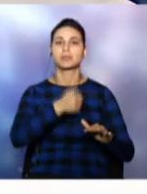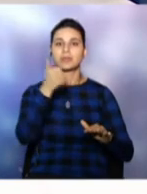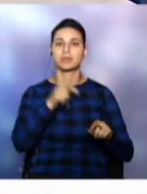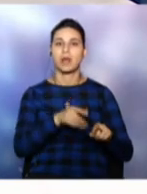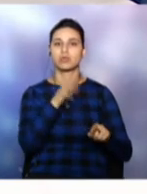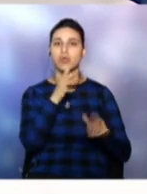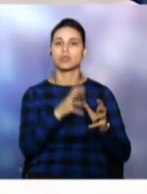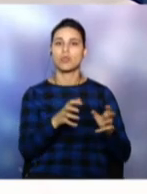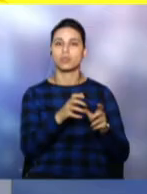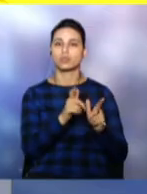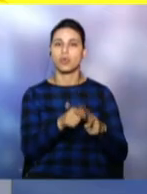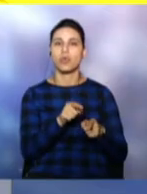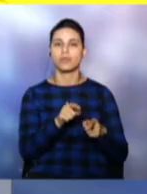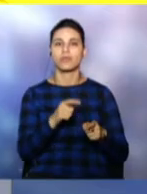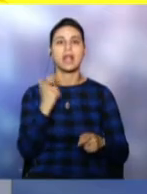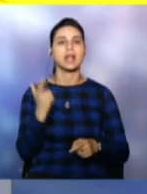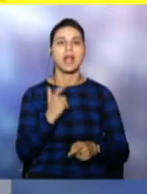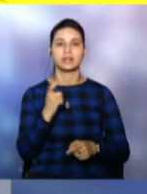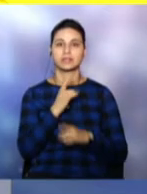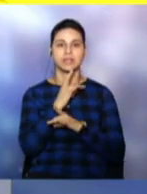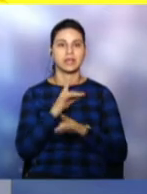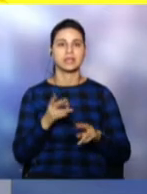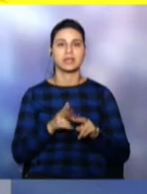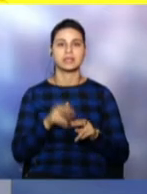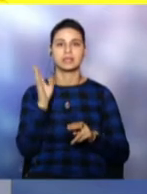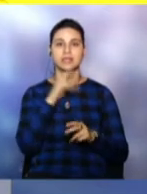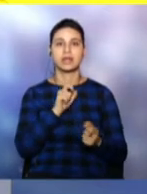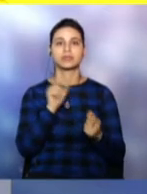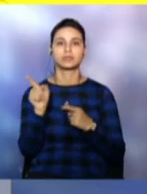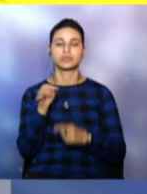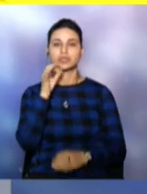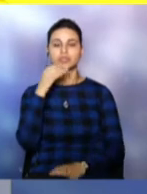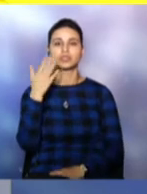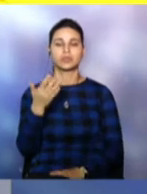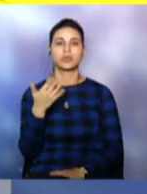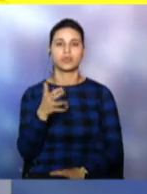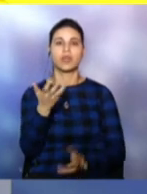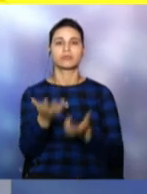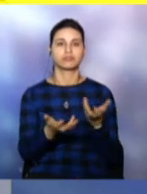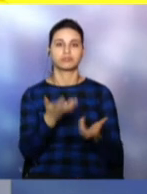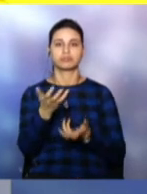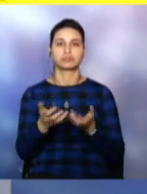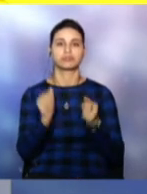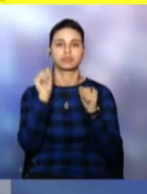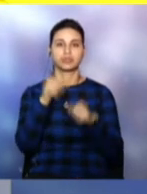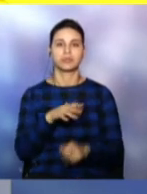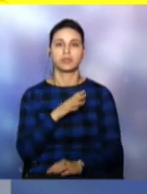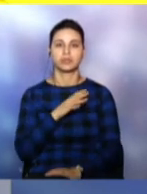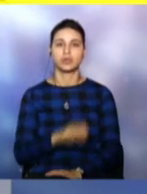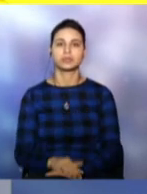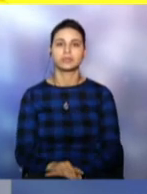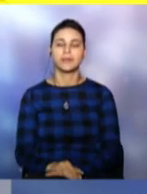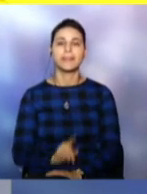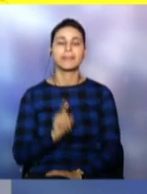შემთხვევაში შეგვიძლია მეტეორიზმის თავიდან ასაცილებლად ეს წყალი გადავღაროთ და მერე შემდეგ უკვე მოვამზადოთ, თერმულად დავამუშავოთ.